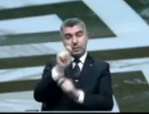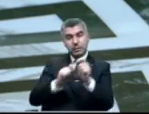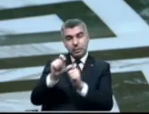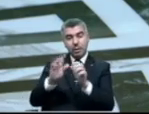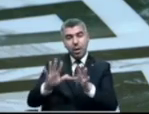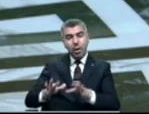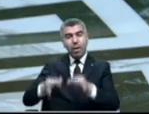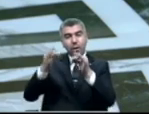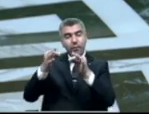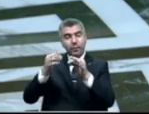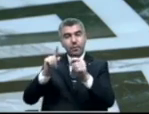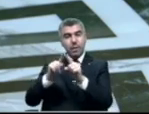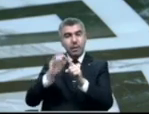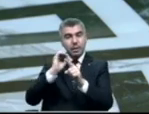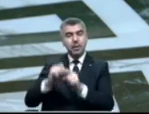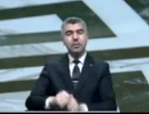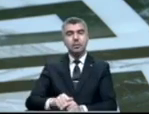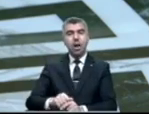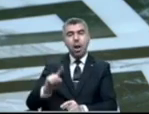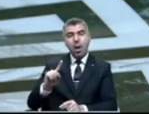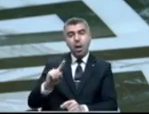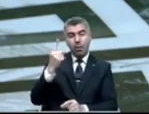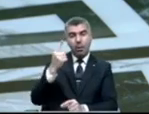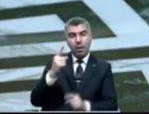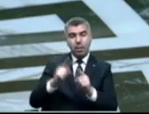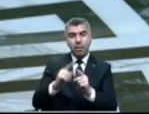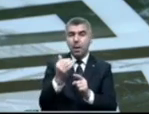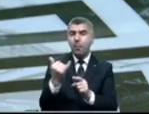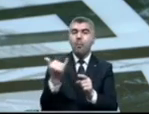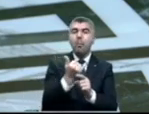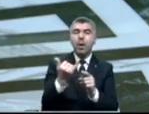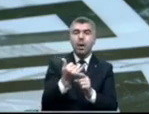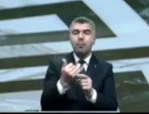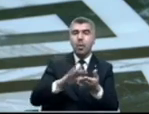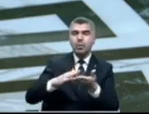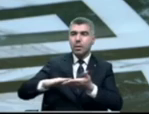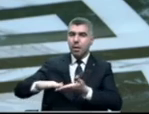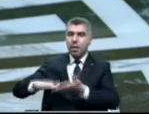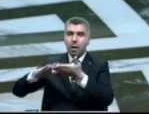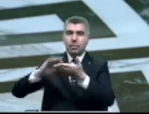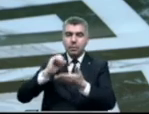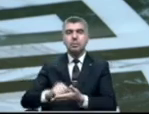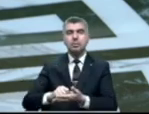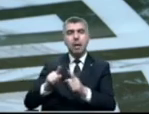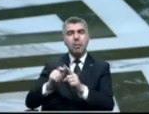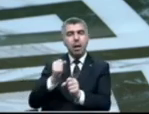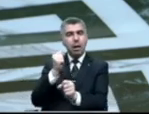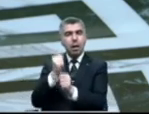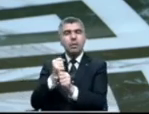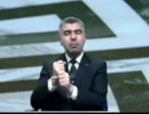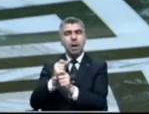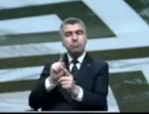الانتاجية لوحدات التثمين عبر أولا ضمان توفير المواد الأولية لهذه الوحدات، العمل على تهيئ